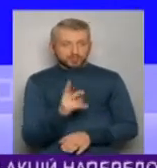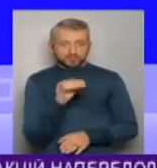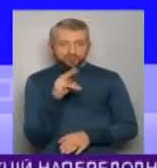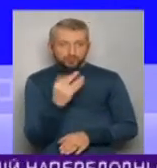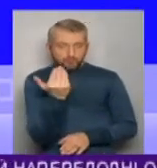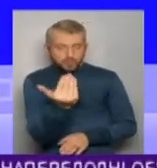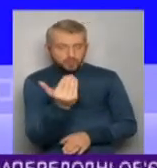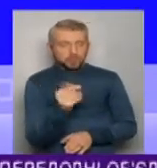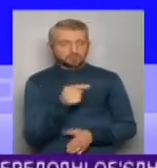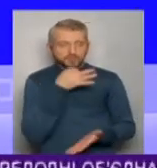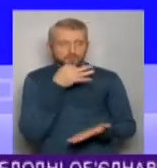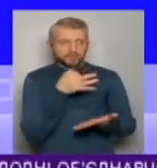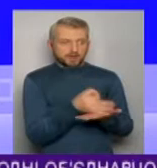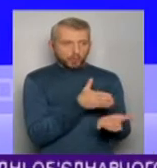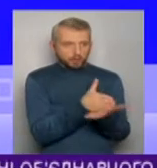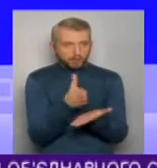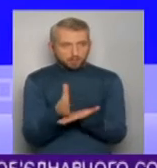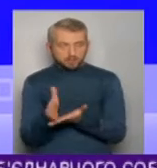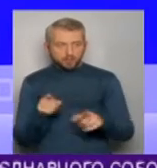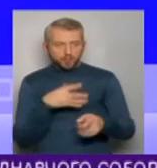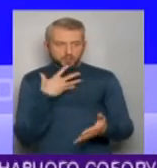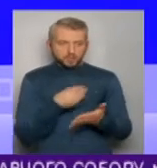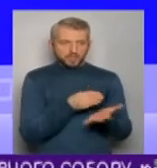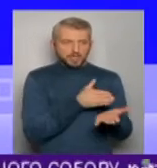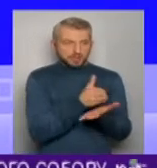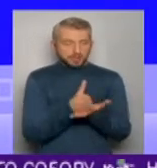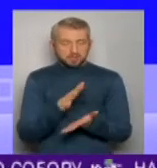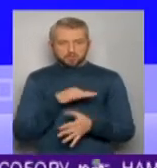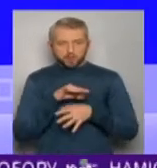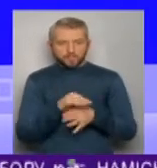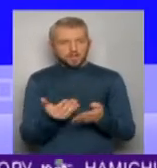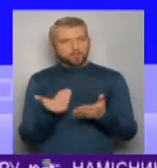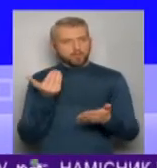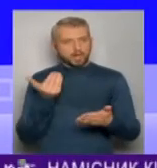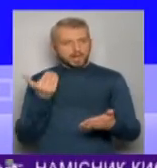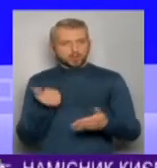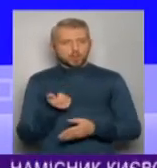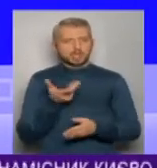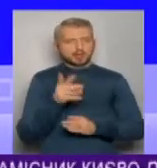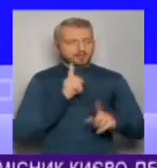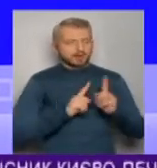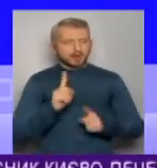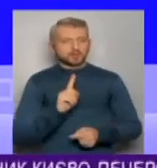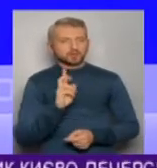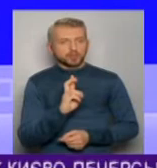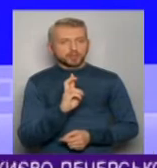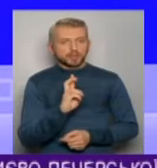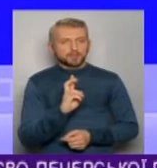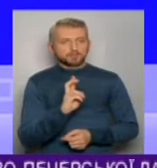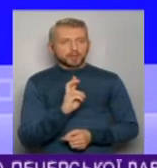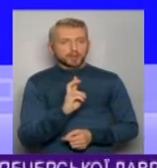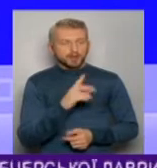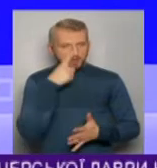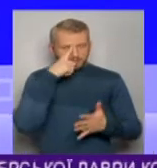які відповідають за певні напрямки, також по своїх напрямках провели попередньо кілька нарад для того, щоб запевнитися